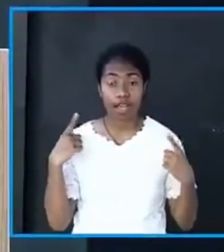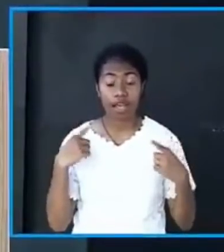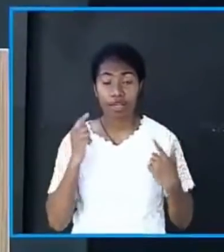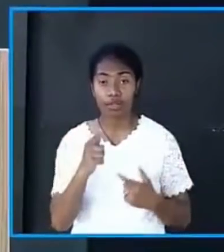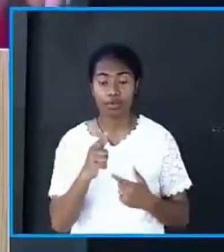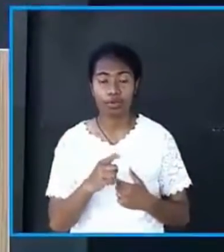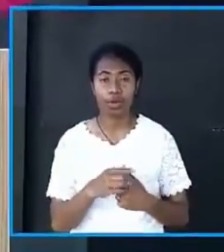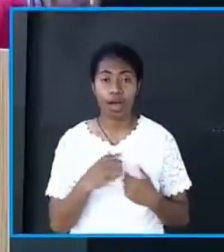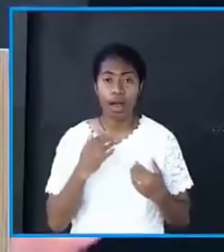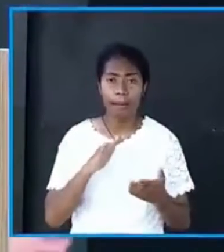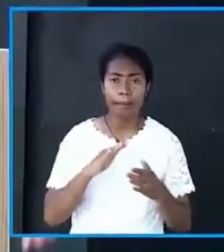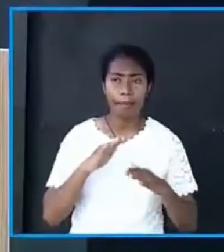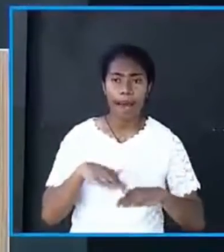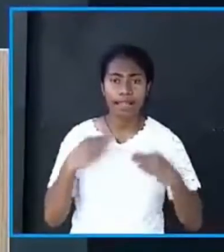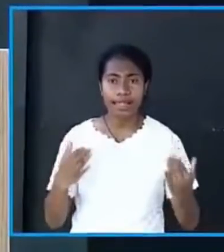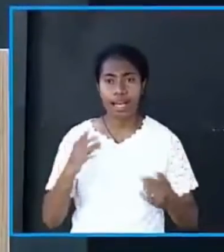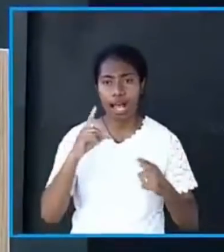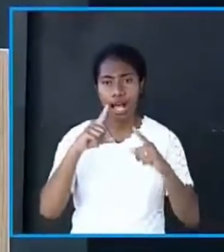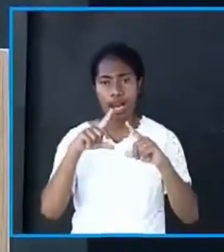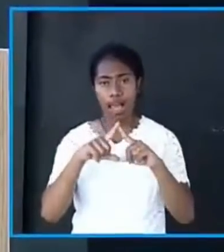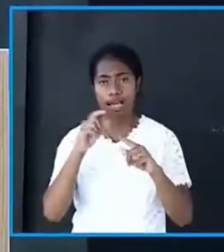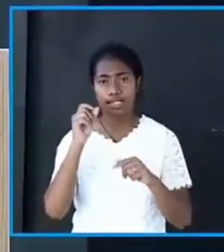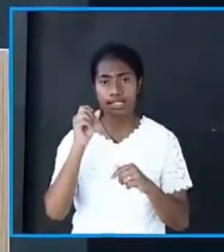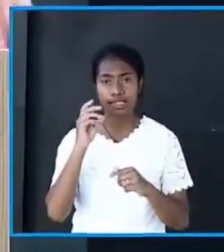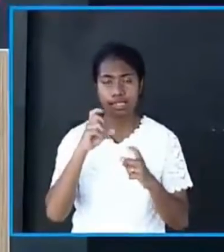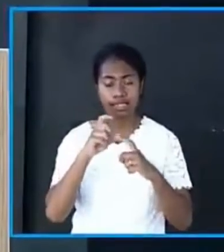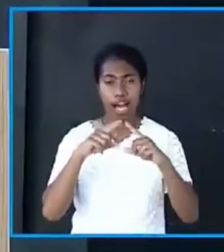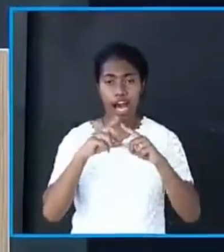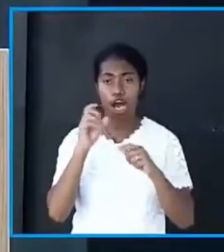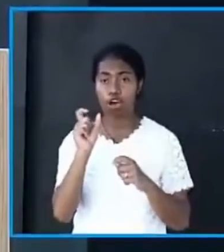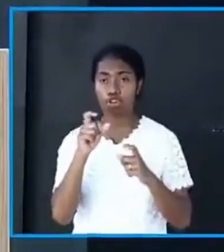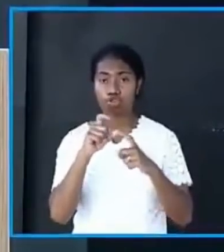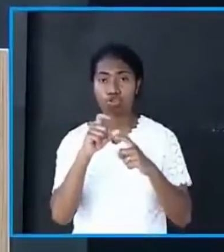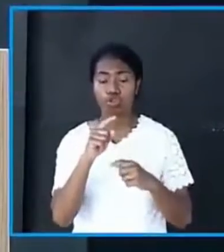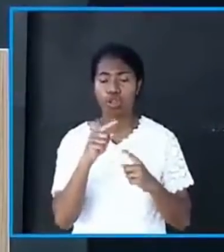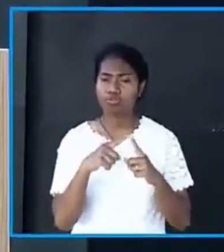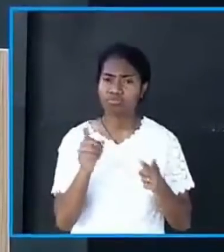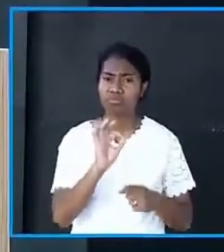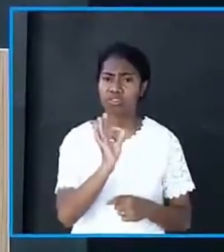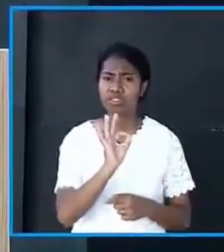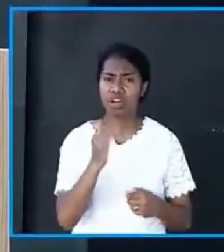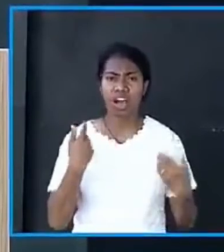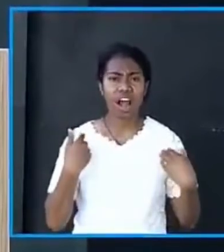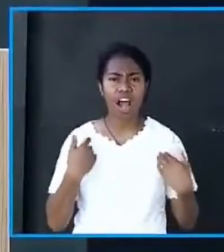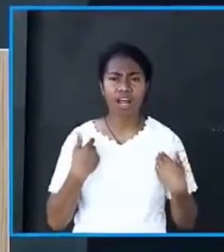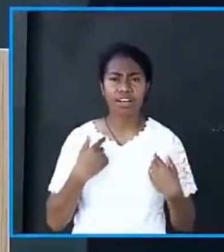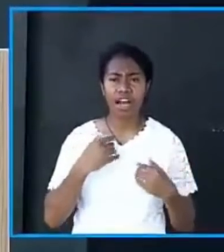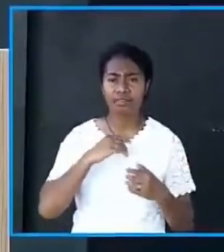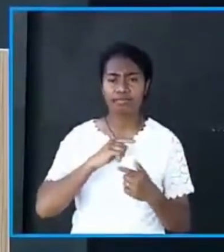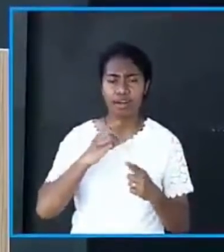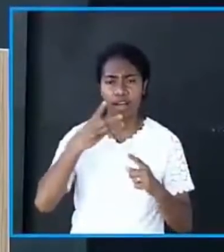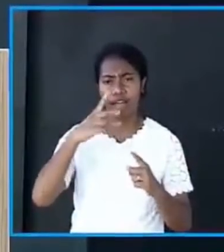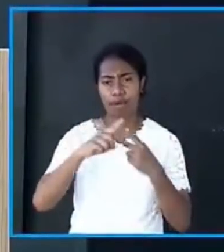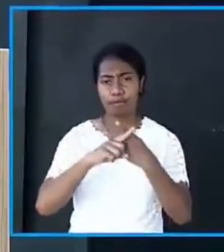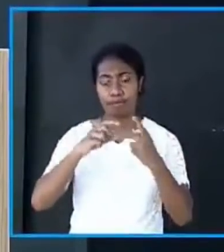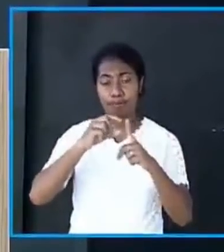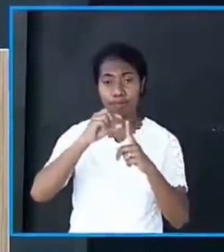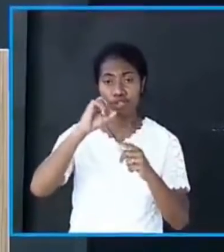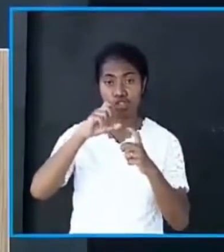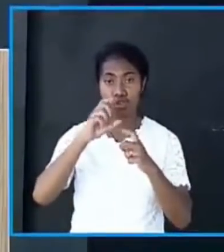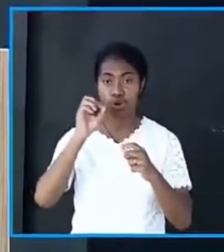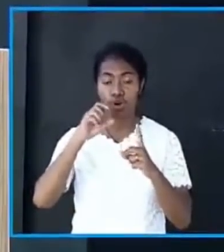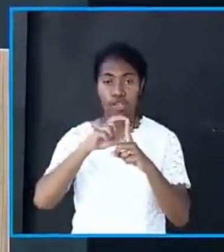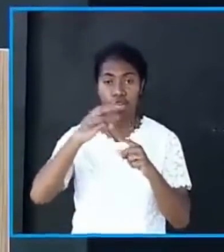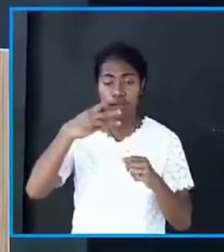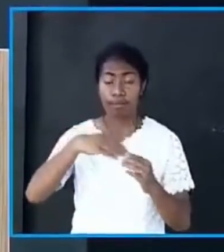juga lazarus Apakah ceritanya selesai tidak karena anda episode berikutnya Dimana lazarus ada di